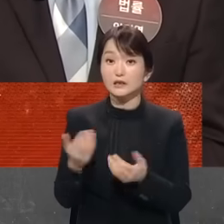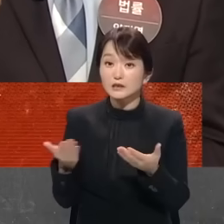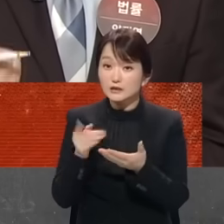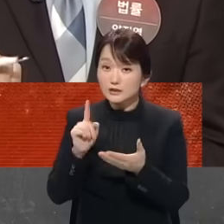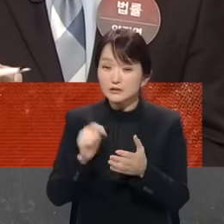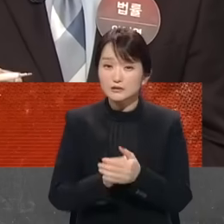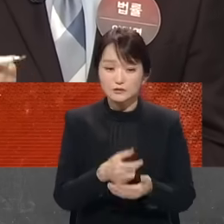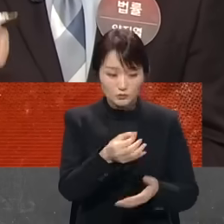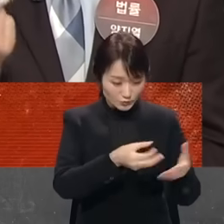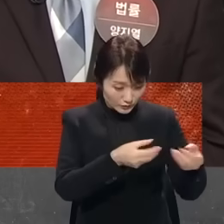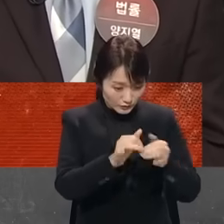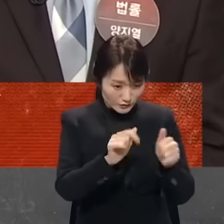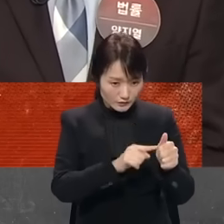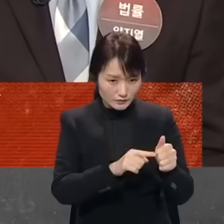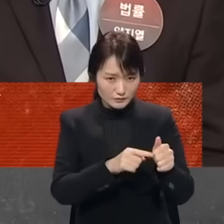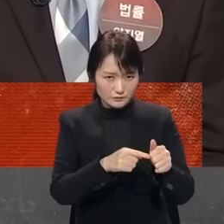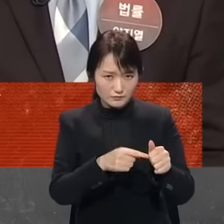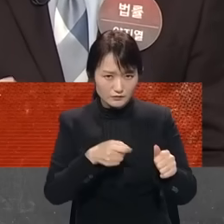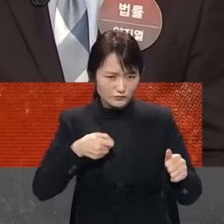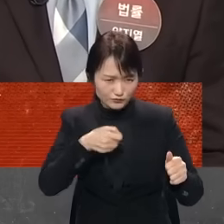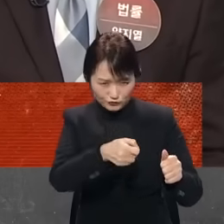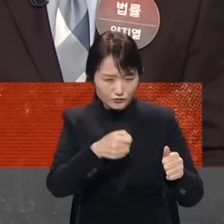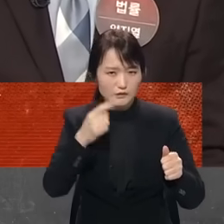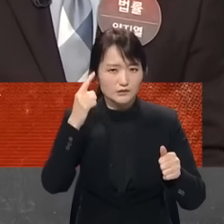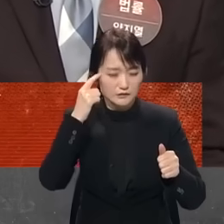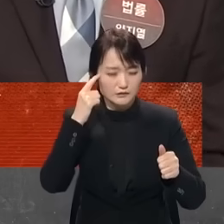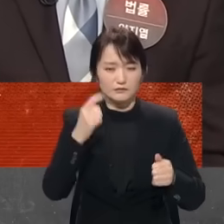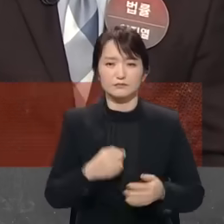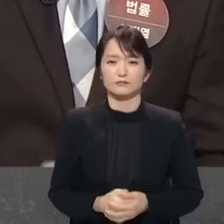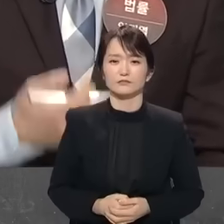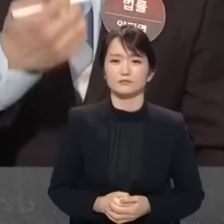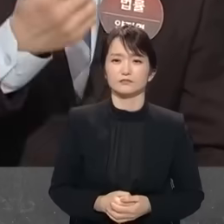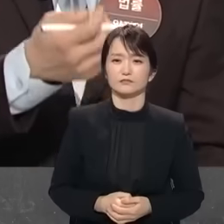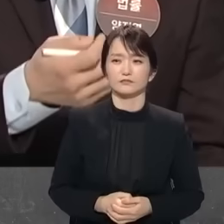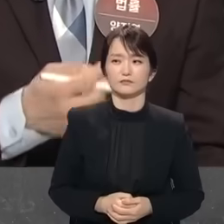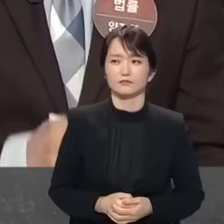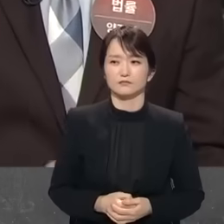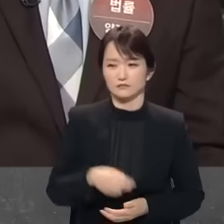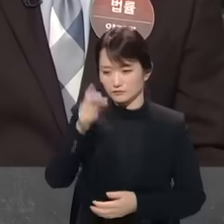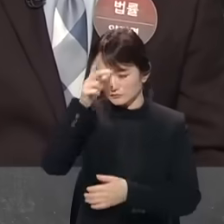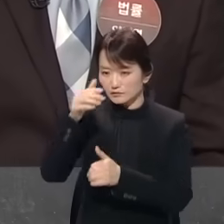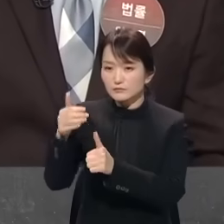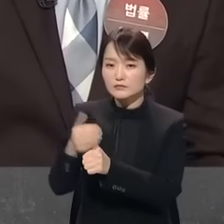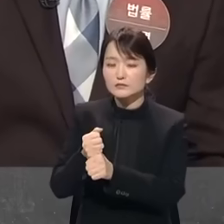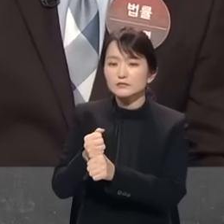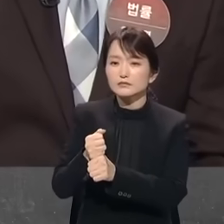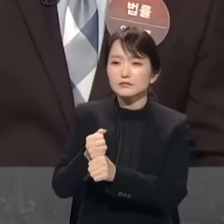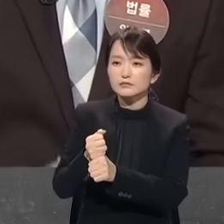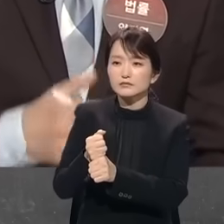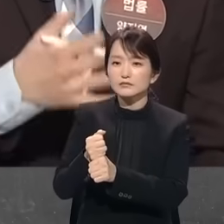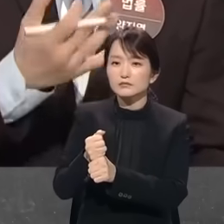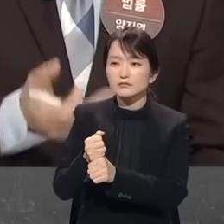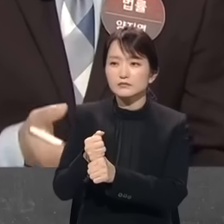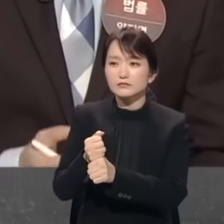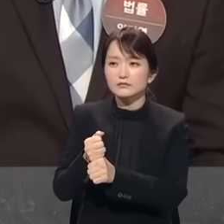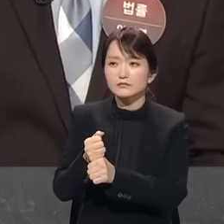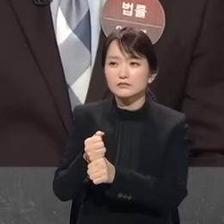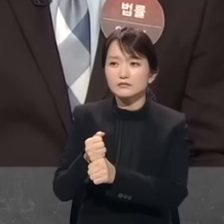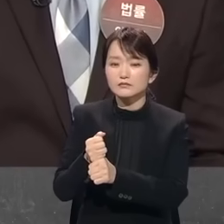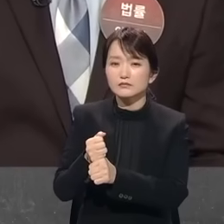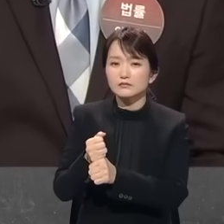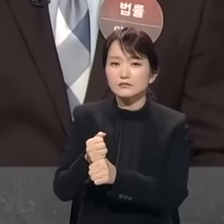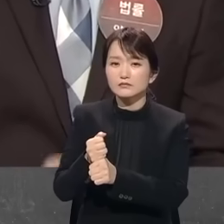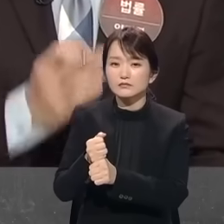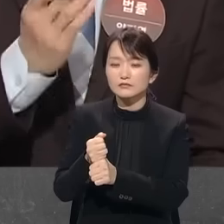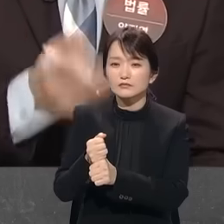결국 그 사체 업체를 해칠 그런 생각이었던 겁니다 실제로 경찰에 잡혔을 때 조금 전에 보신 것처럼 그 어떤 관계인지